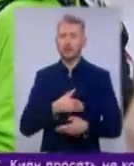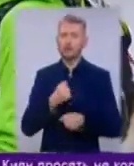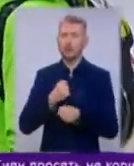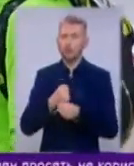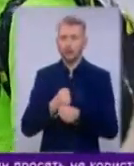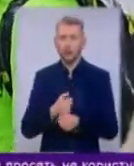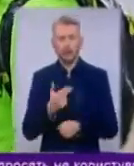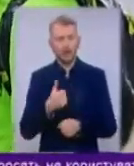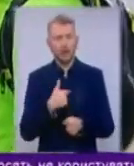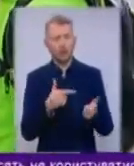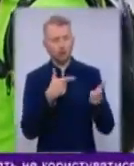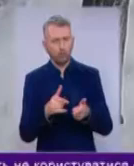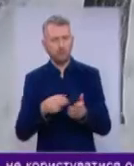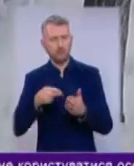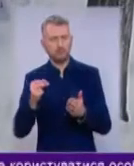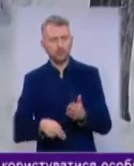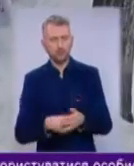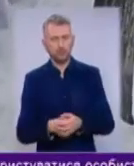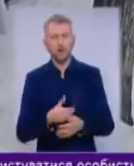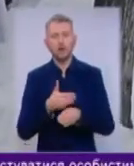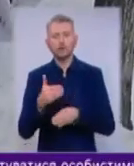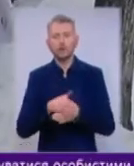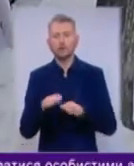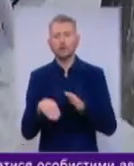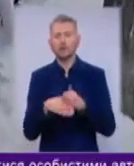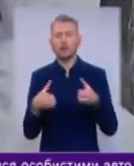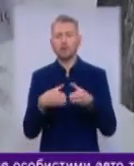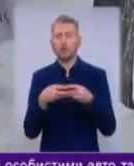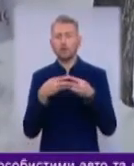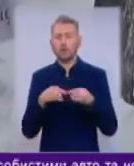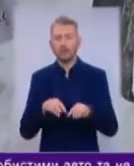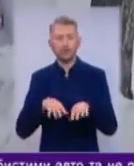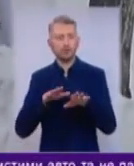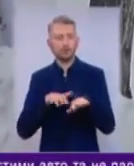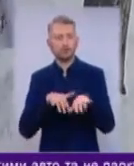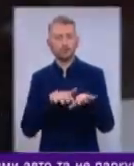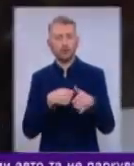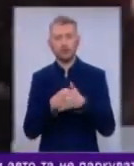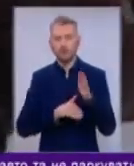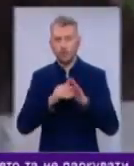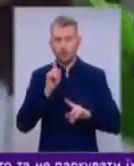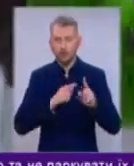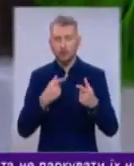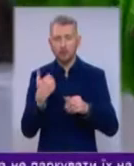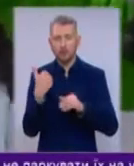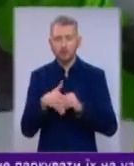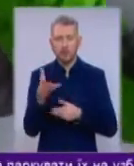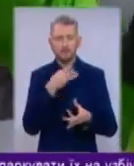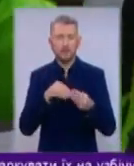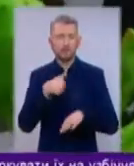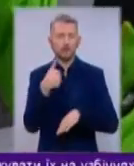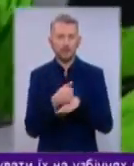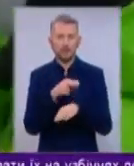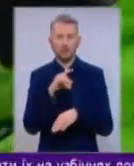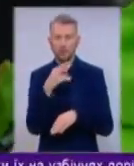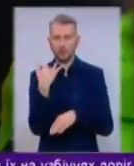негройсмана? Так, я готов та підписую. Згодом з-під кабінету міністрів хода незгодних вирушила до Верховної Ради, де уже псевдоспікер Парубій